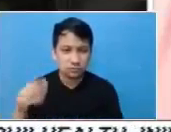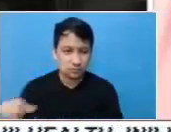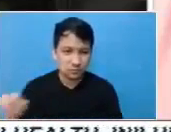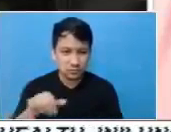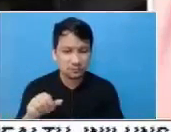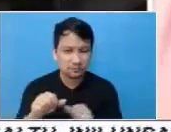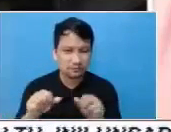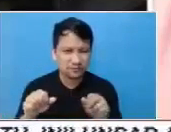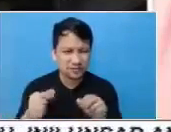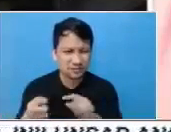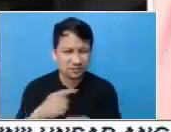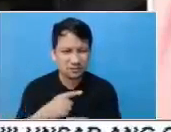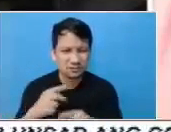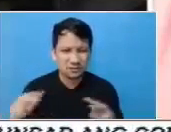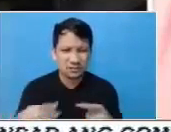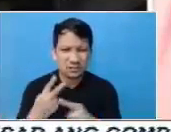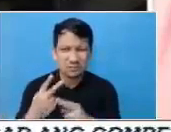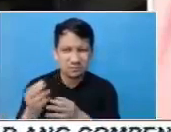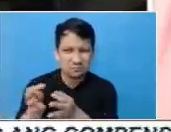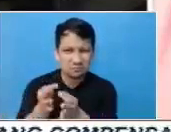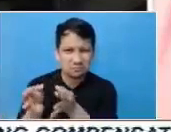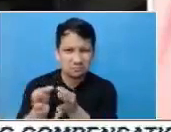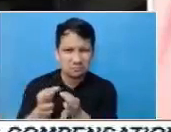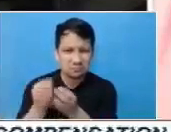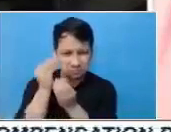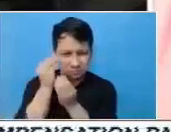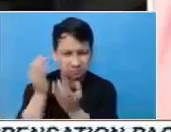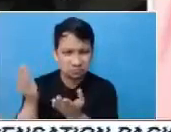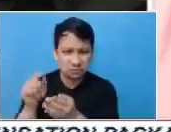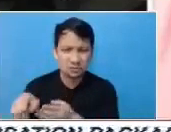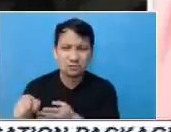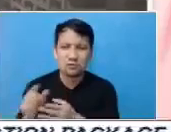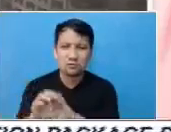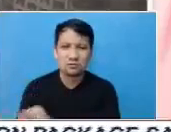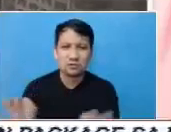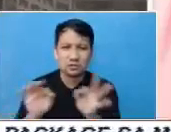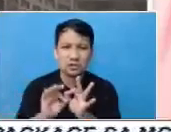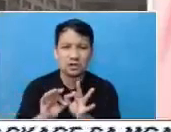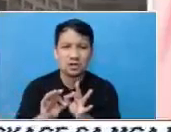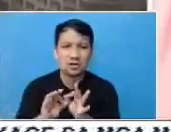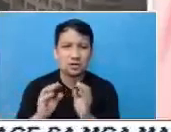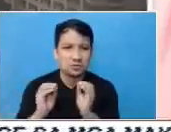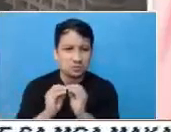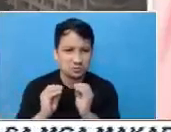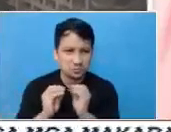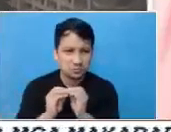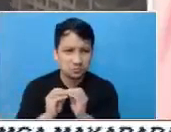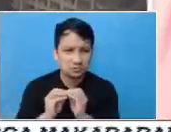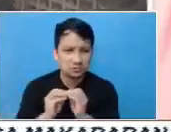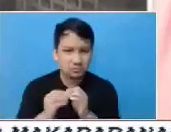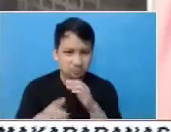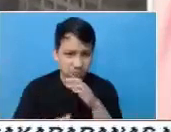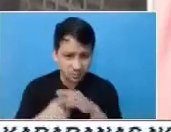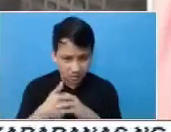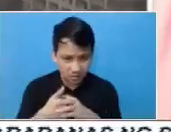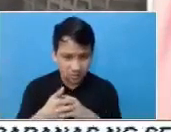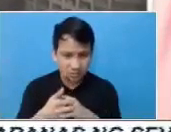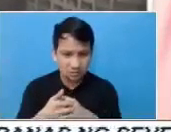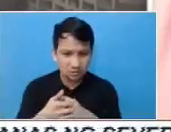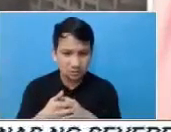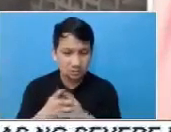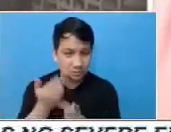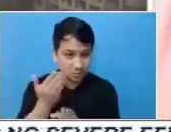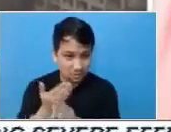noong June 28 ay nasa 737 meters at noong June 29 kahapon ay less than 1